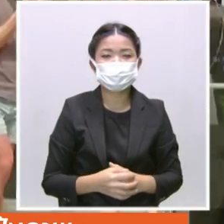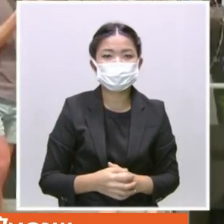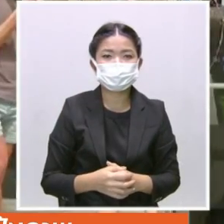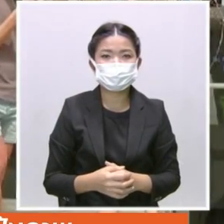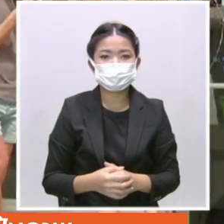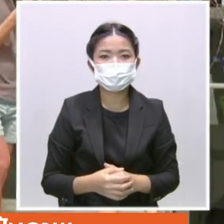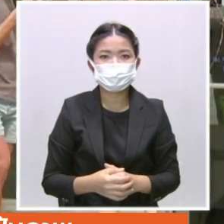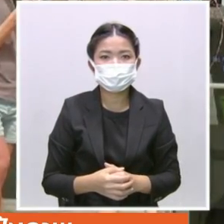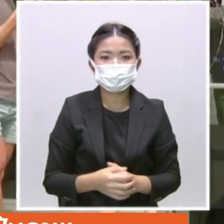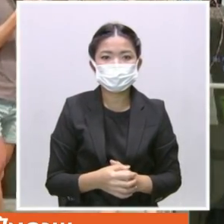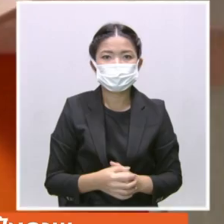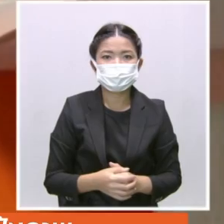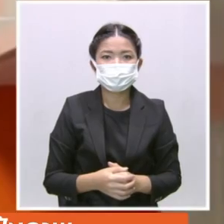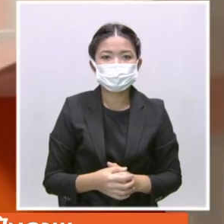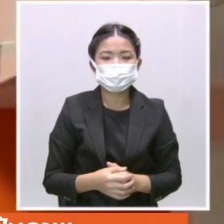ค่ะ